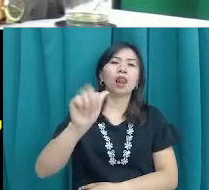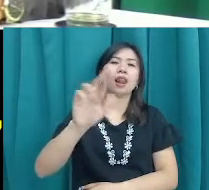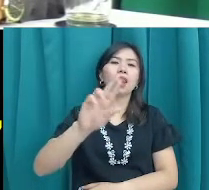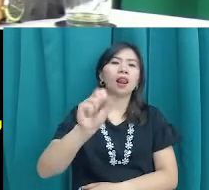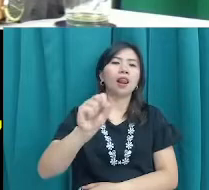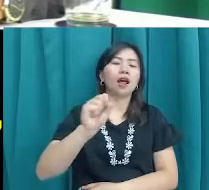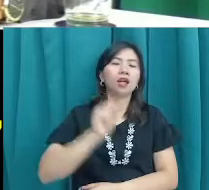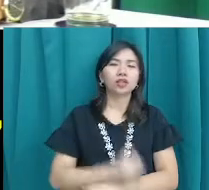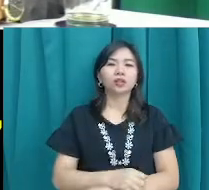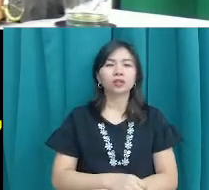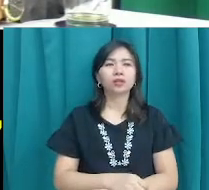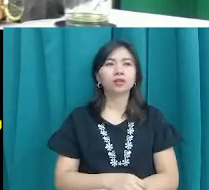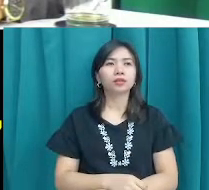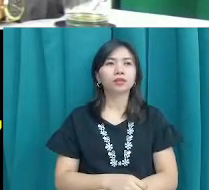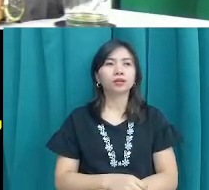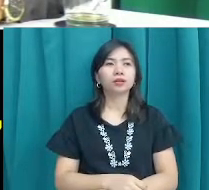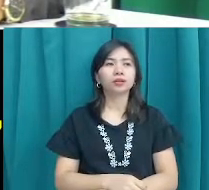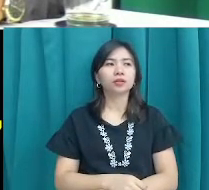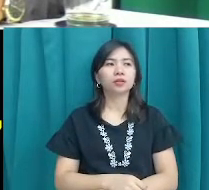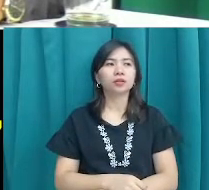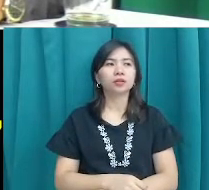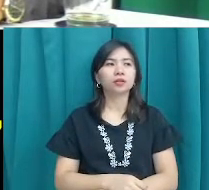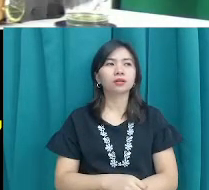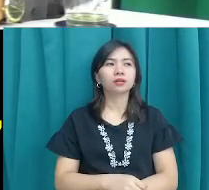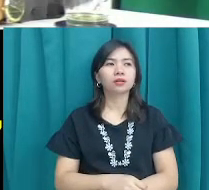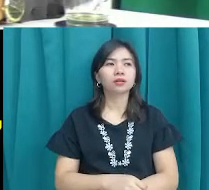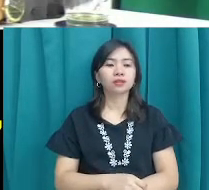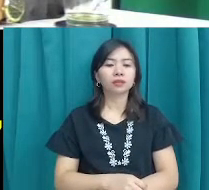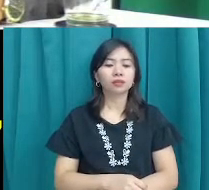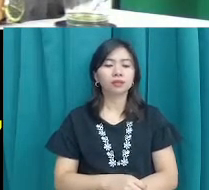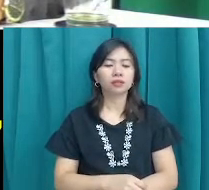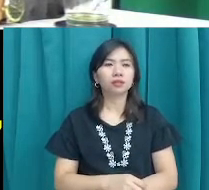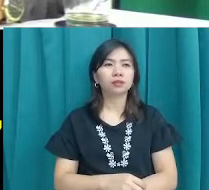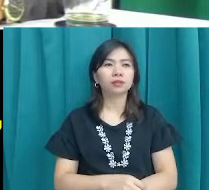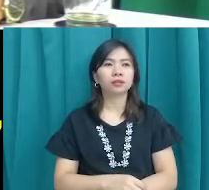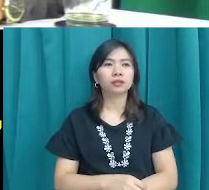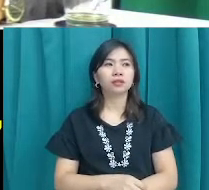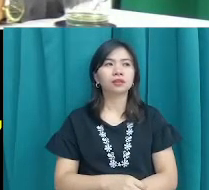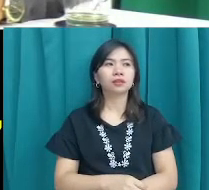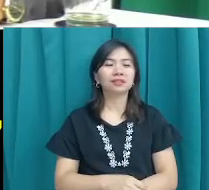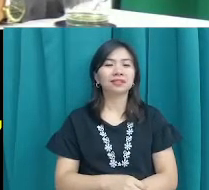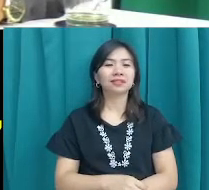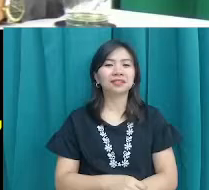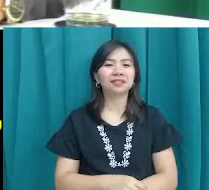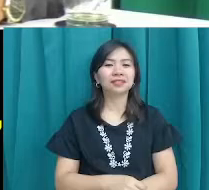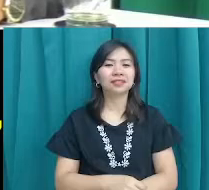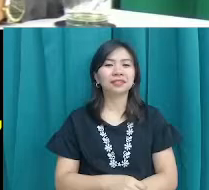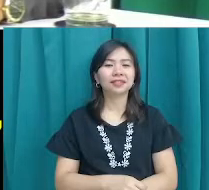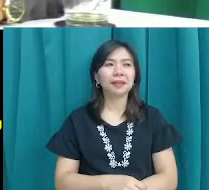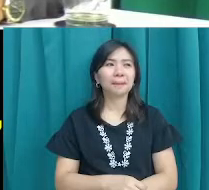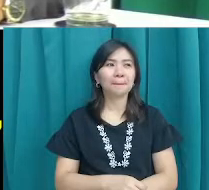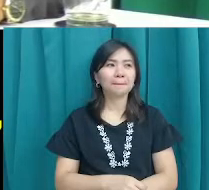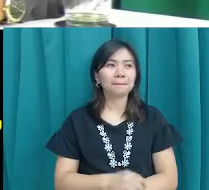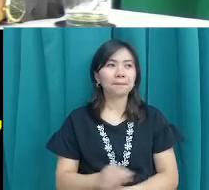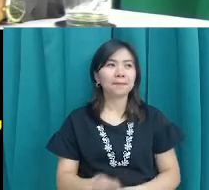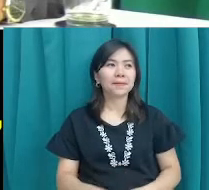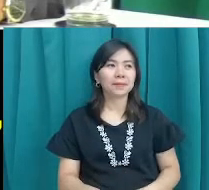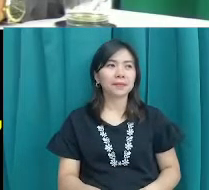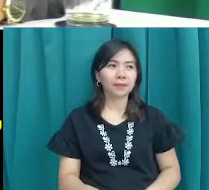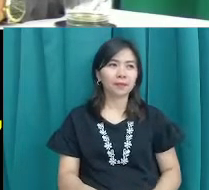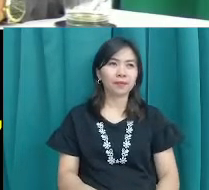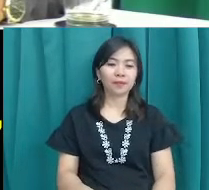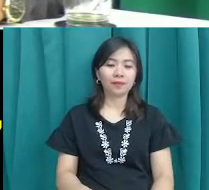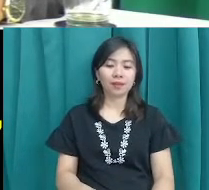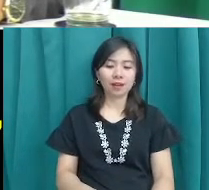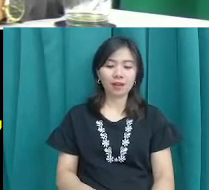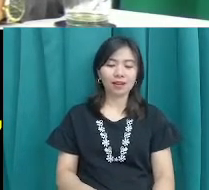Talagang personal kami si Master Butin. Si Master Butin. Hindi, Dragon Ball siya eh. Oo. Shout out sa ano yan, Master Sir Conrad